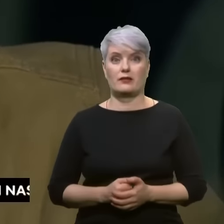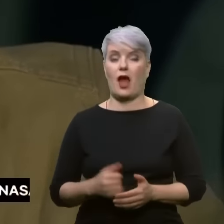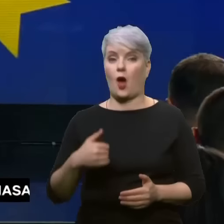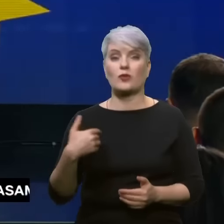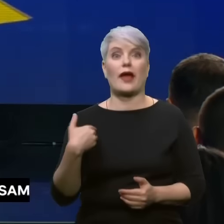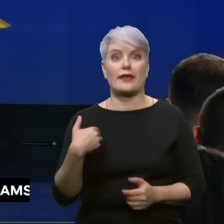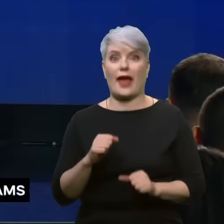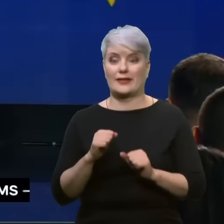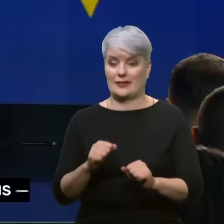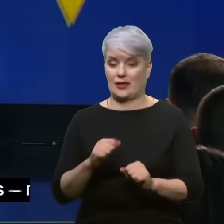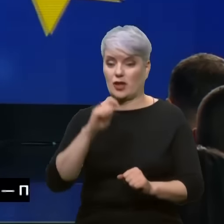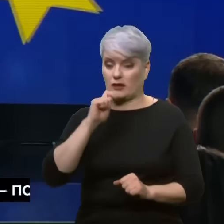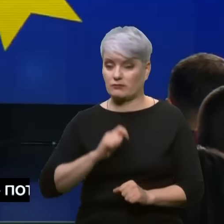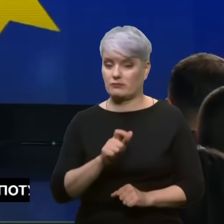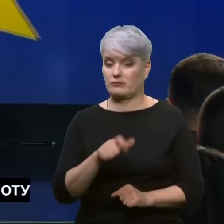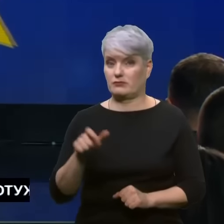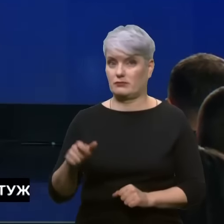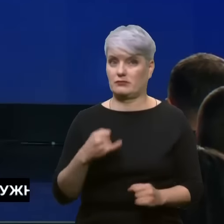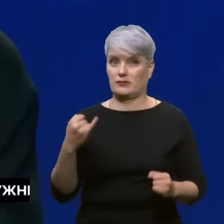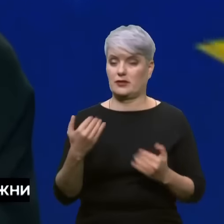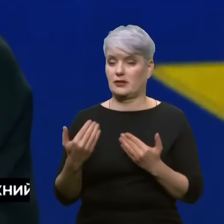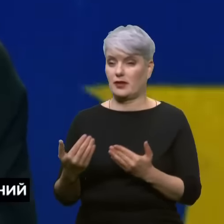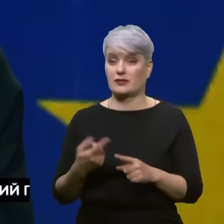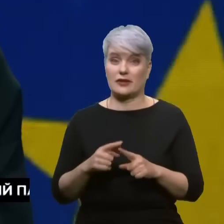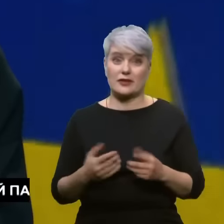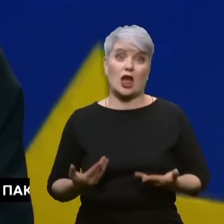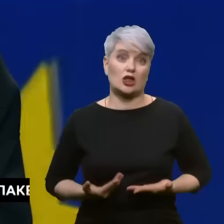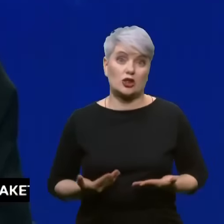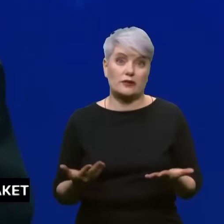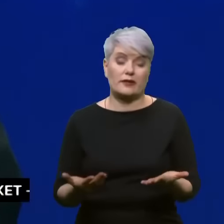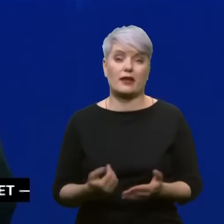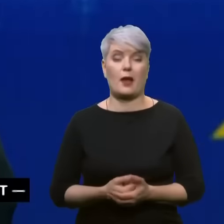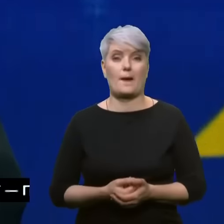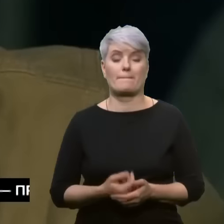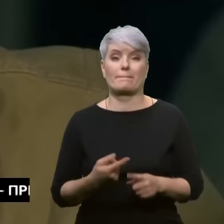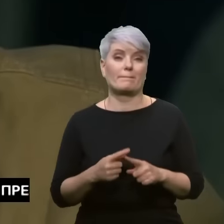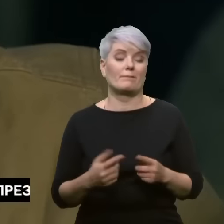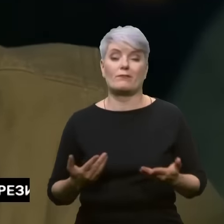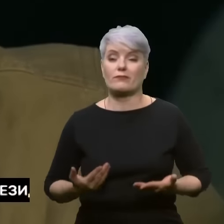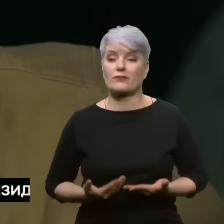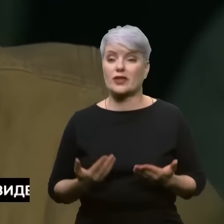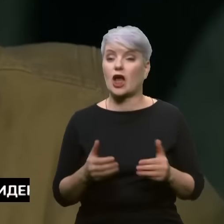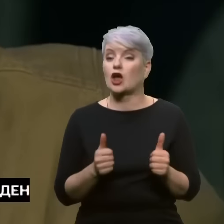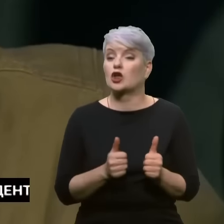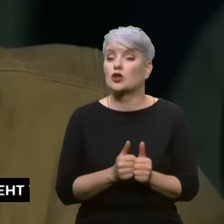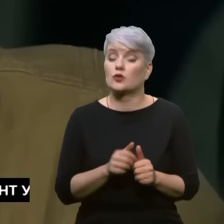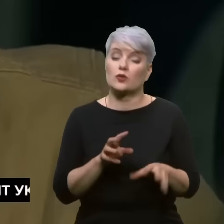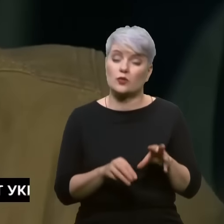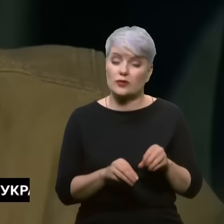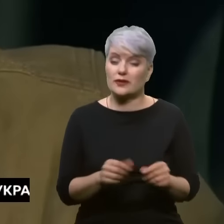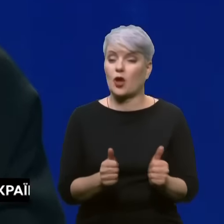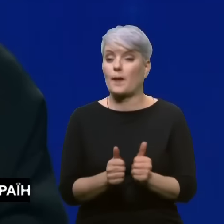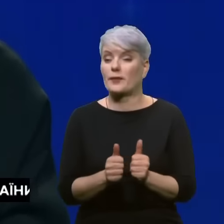Хоча я захищав їх інтереси. І це життя, послухайте, це життя сусідів, близьких